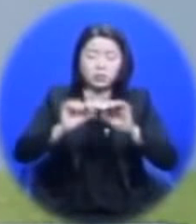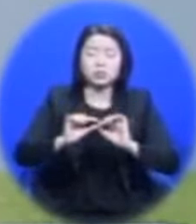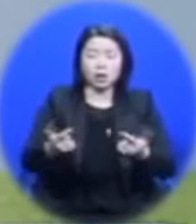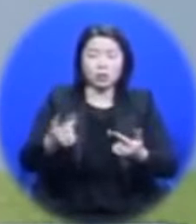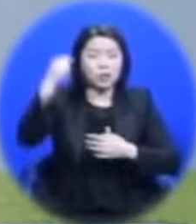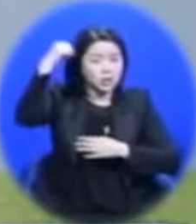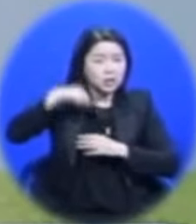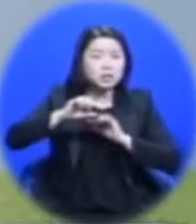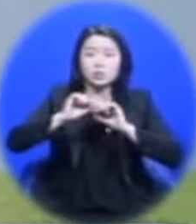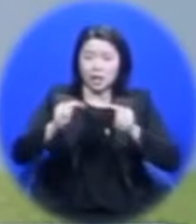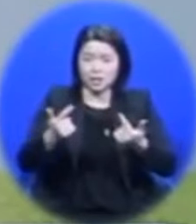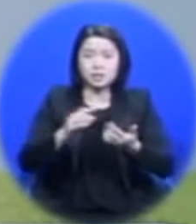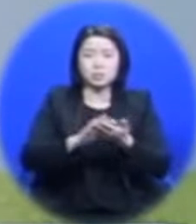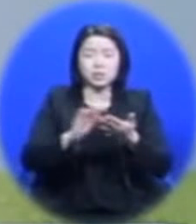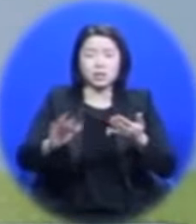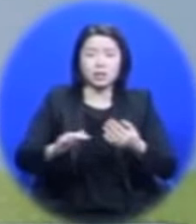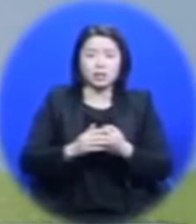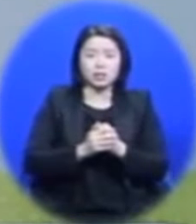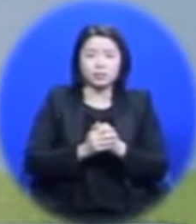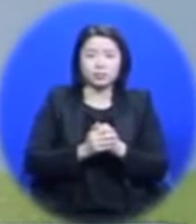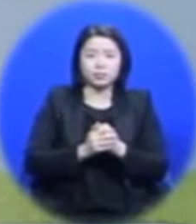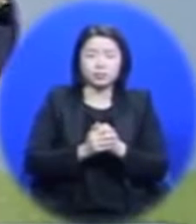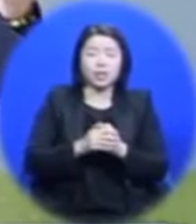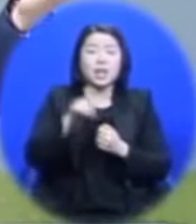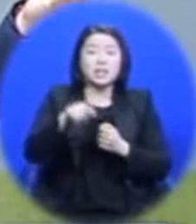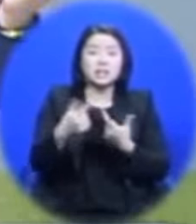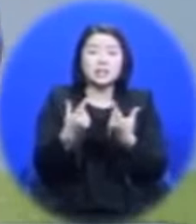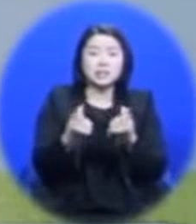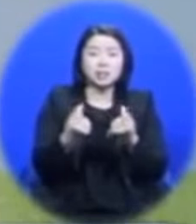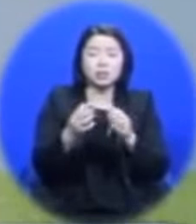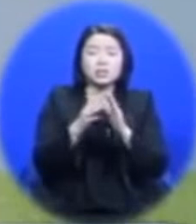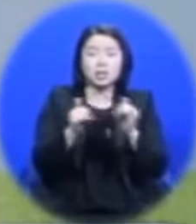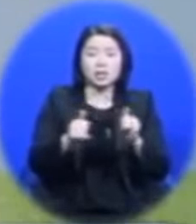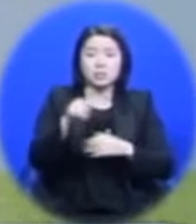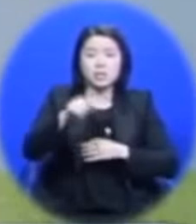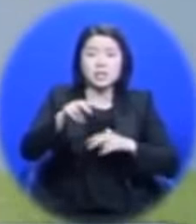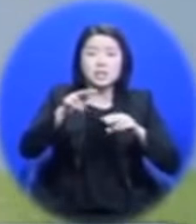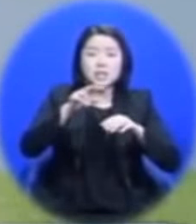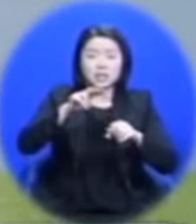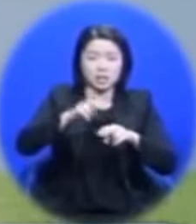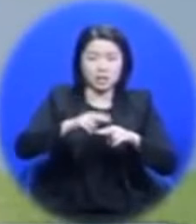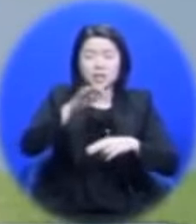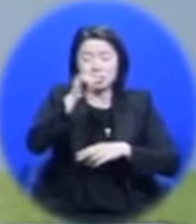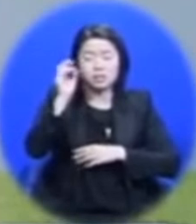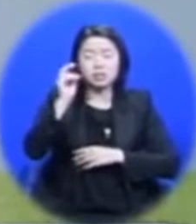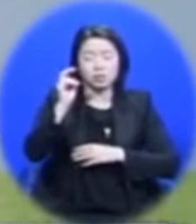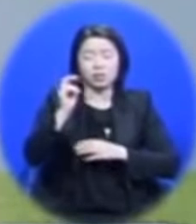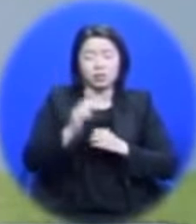않고 느껴지지도 않습니다. 그런 분들이 지금 이 시간 있으실 거예요.